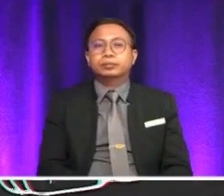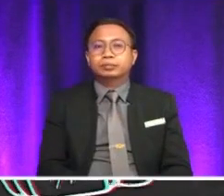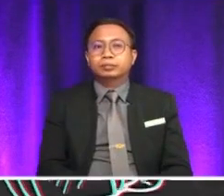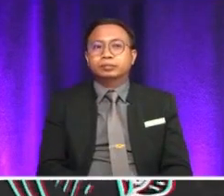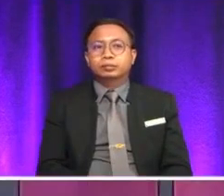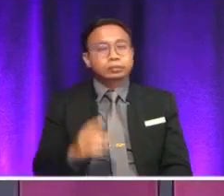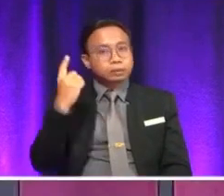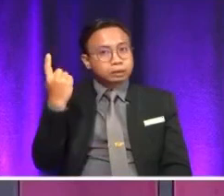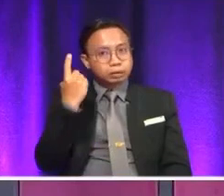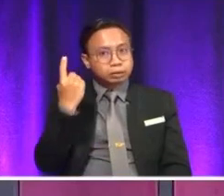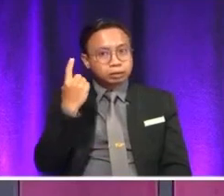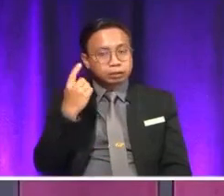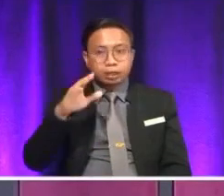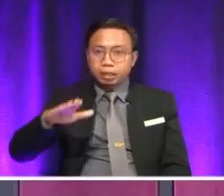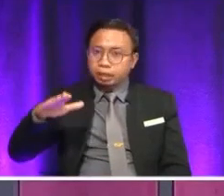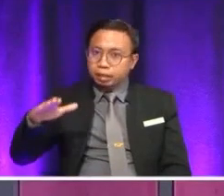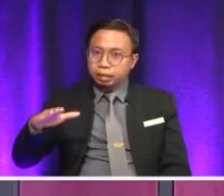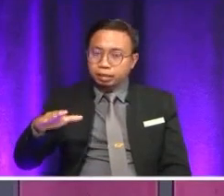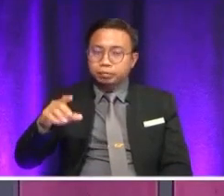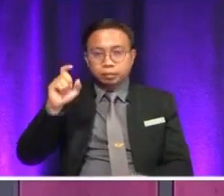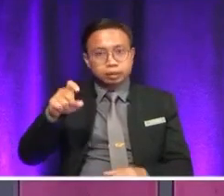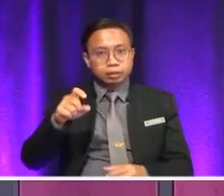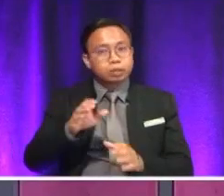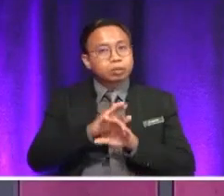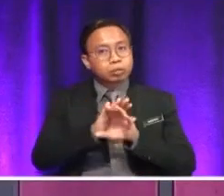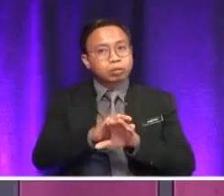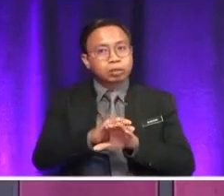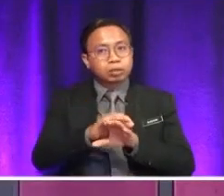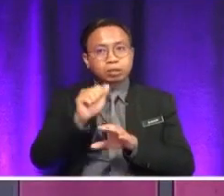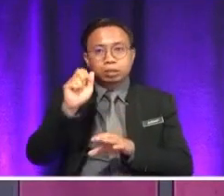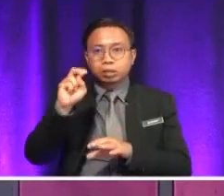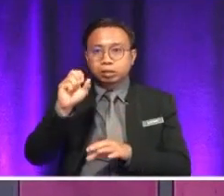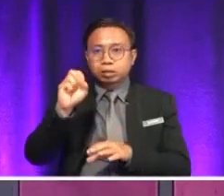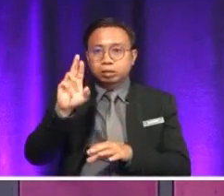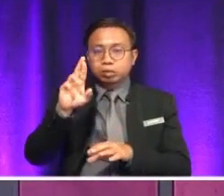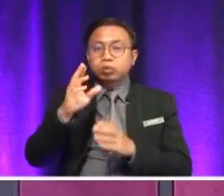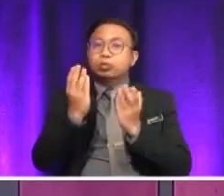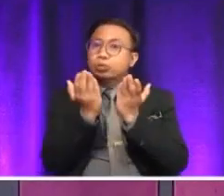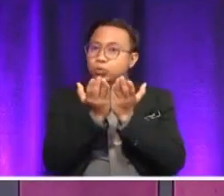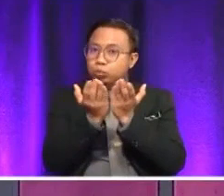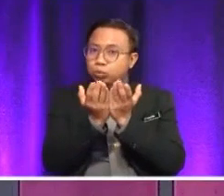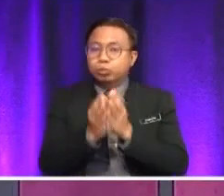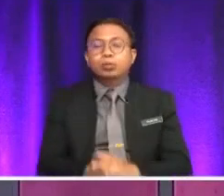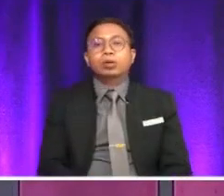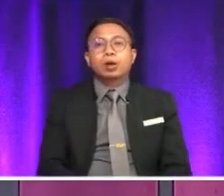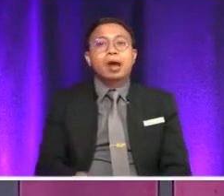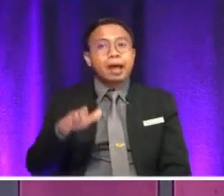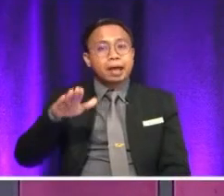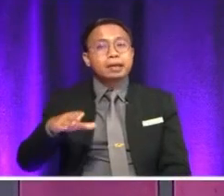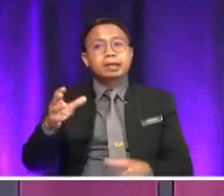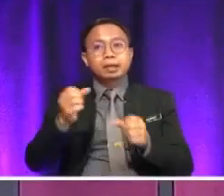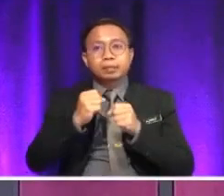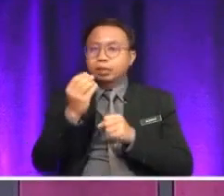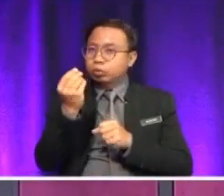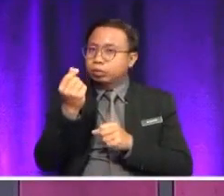Okey, sebenarnya okey, adik-beradik ni kita kena toleransi bersyukur. Okey, dan juga kalau boleh okay, kalau adik tu dapat duit sikit